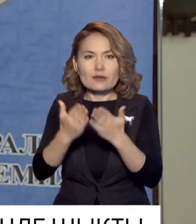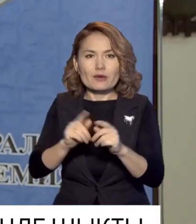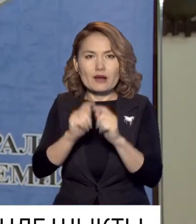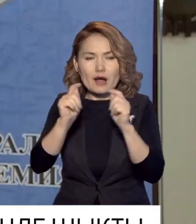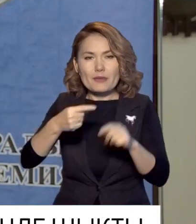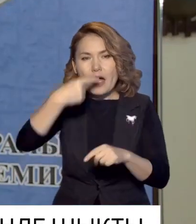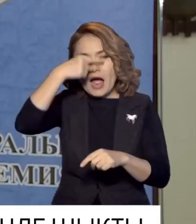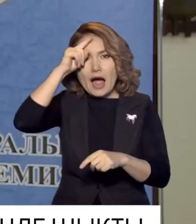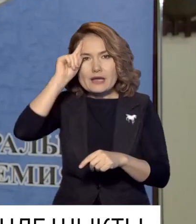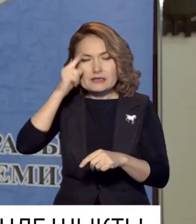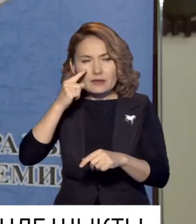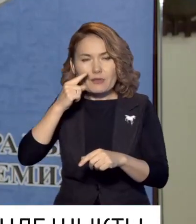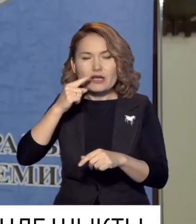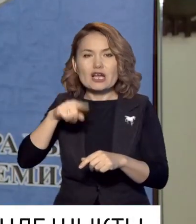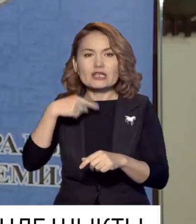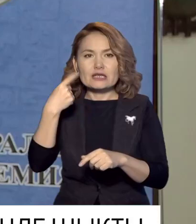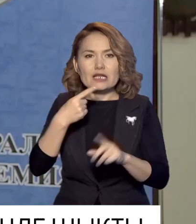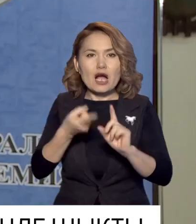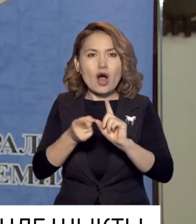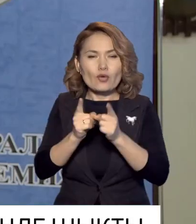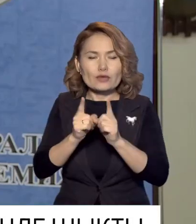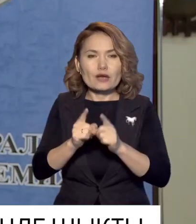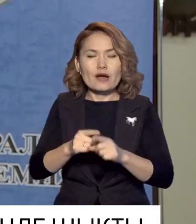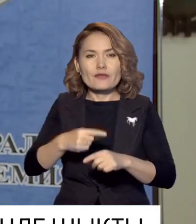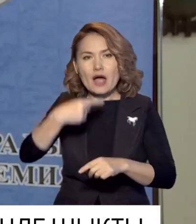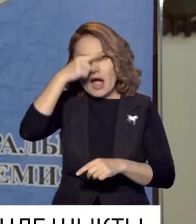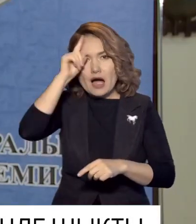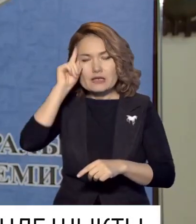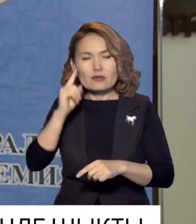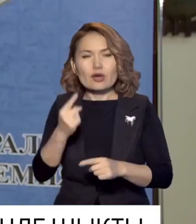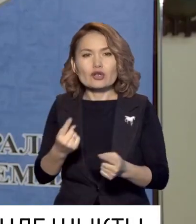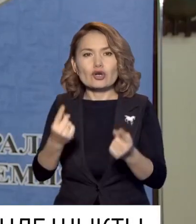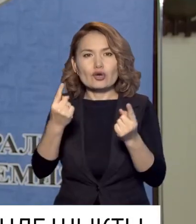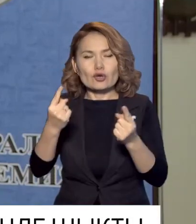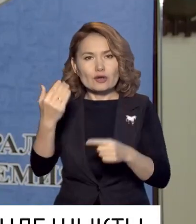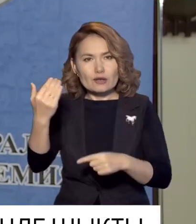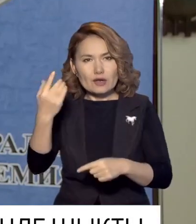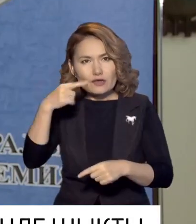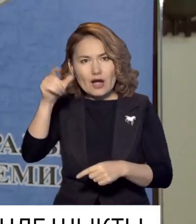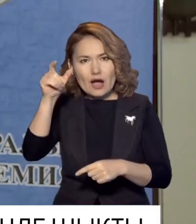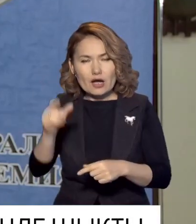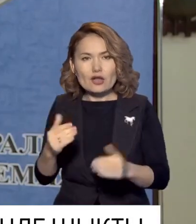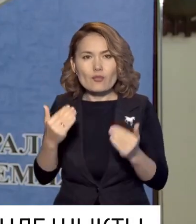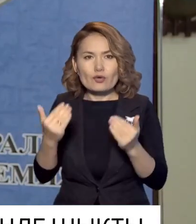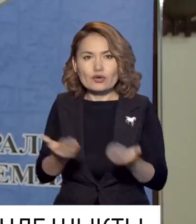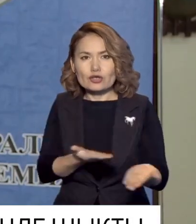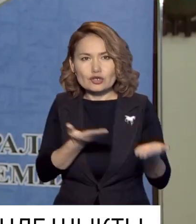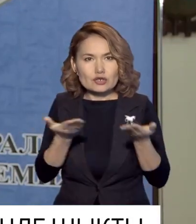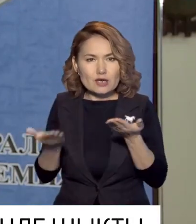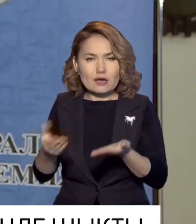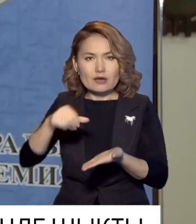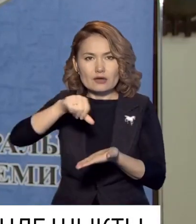тіліне сөйлеткен ол Әзірбайжанның үлкен ғалымы Рамиз Әскер мырза. Бүгін